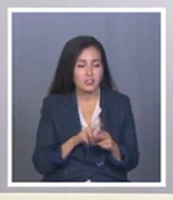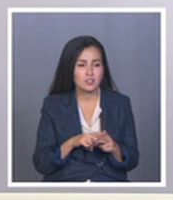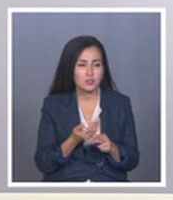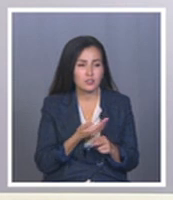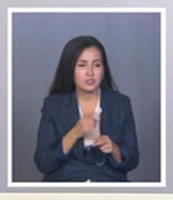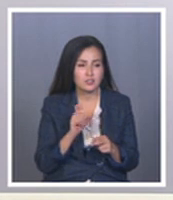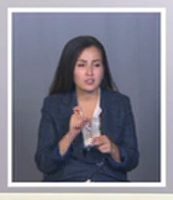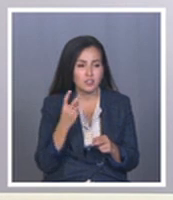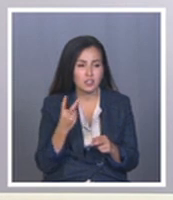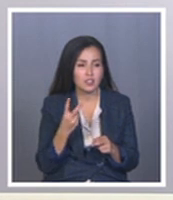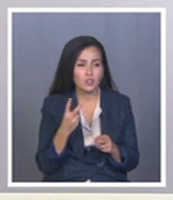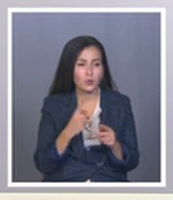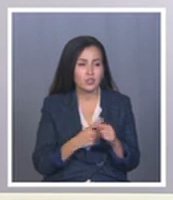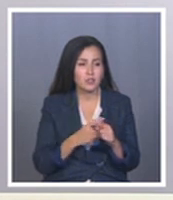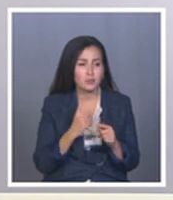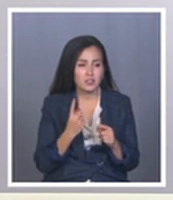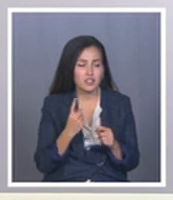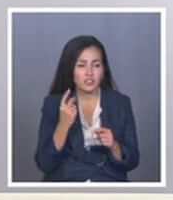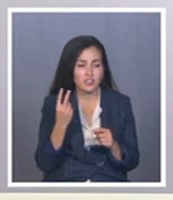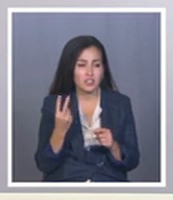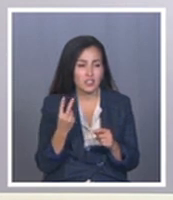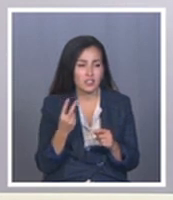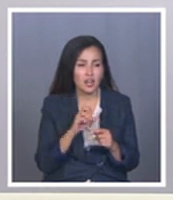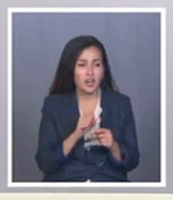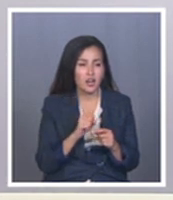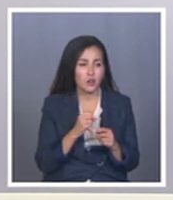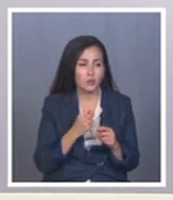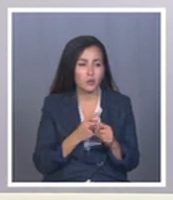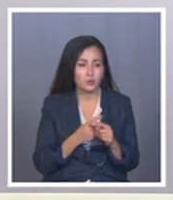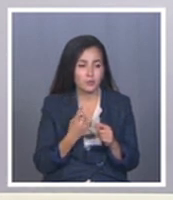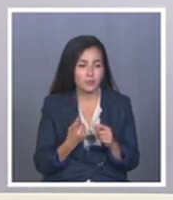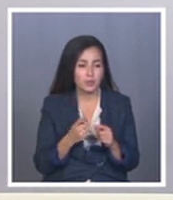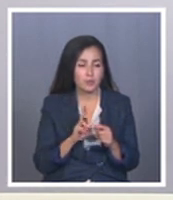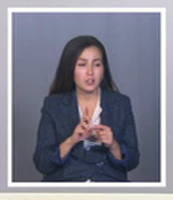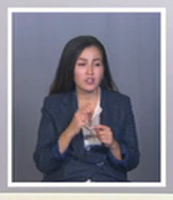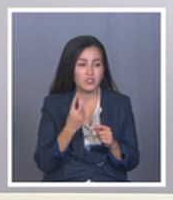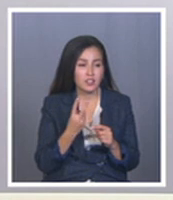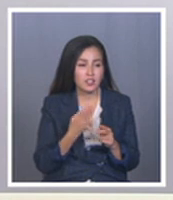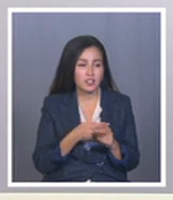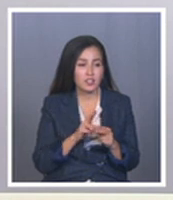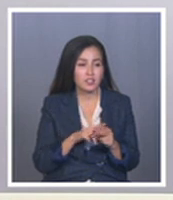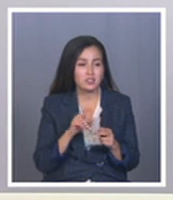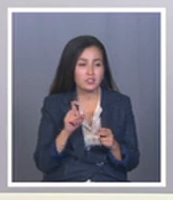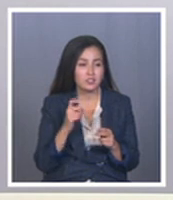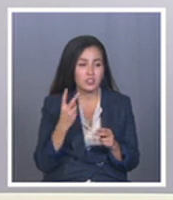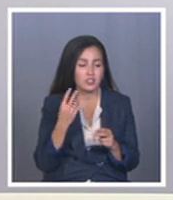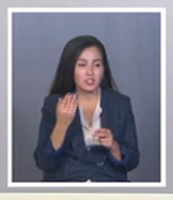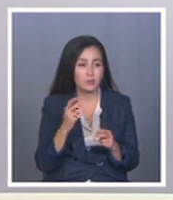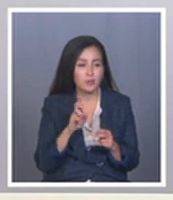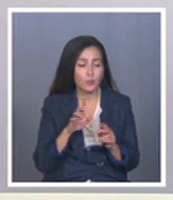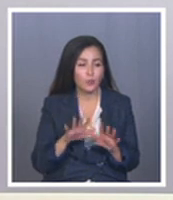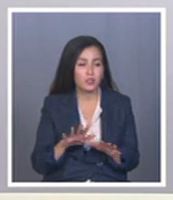квадрат қосылған 1-дің квадраты, яғни а-ның орнында x квадрат қосу 1 тұр, және b квадрат ол x-тің квадраты, яғни b-ның орнында x